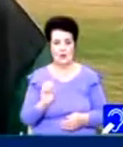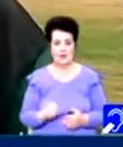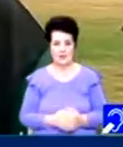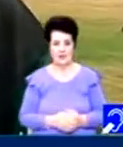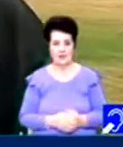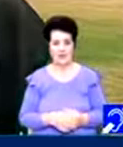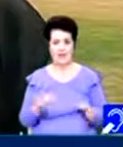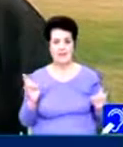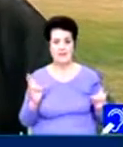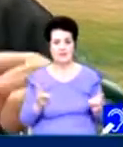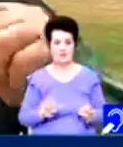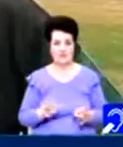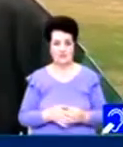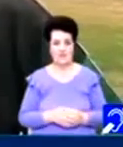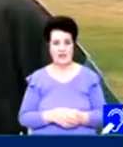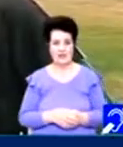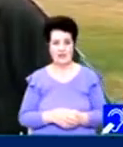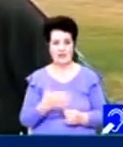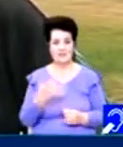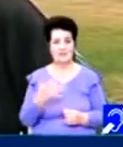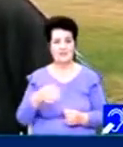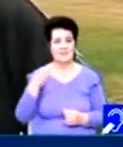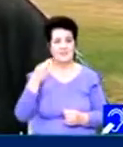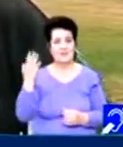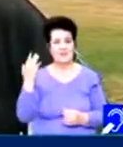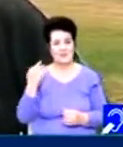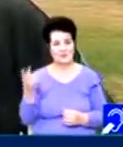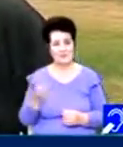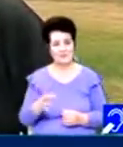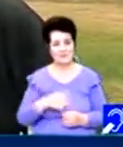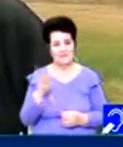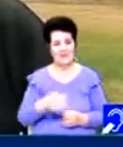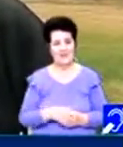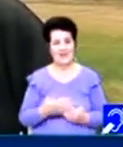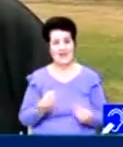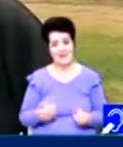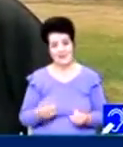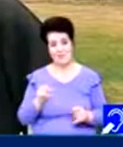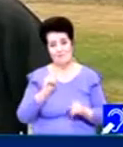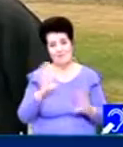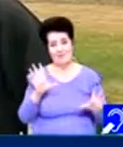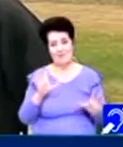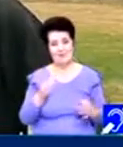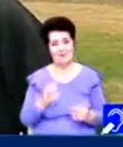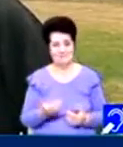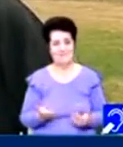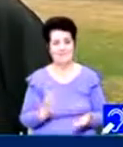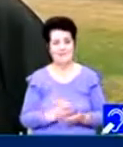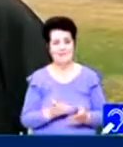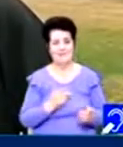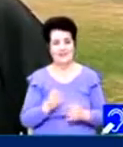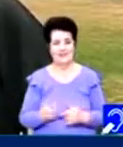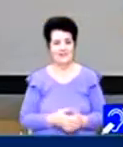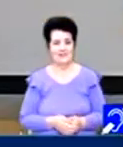E necesară încă de 50 de ani în urmă. Au fost. Și acum, slava Domnului, data.